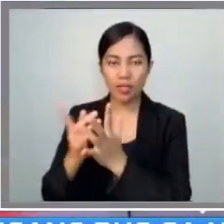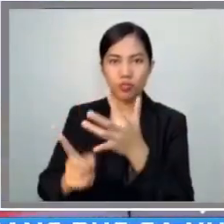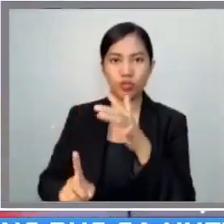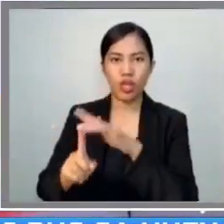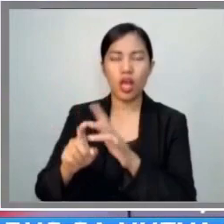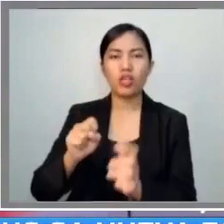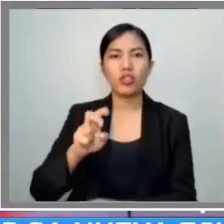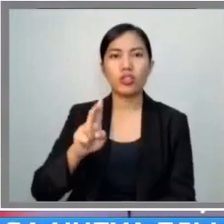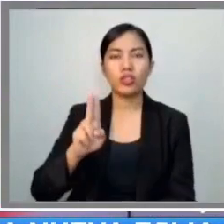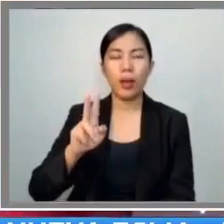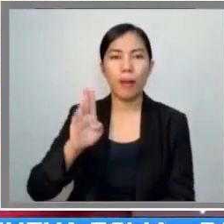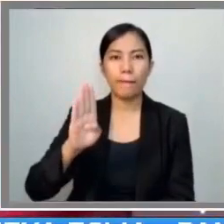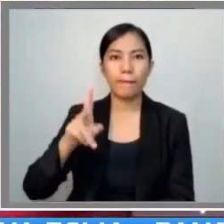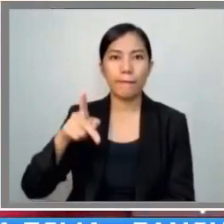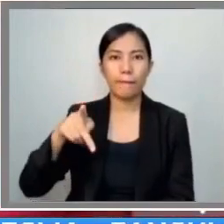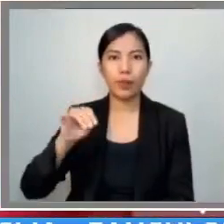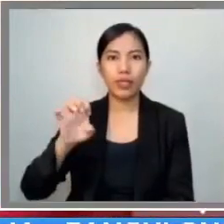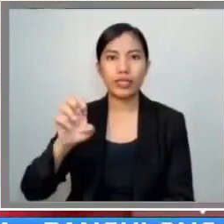Magpakulong na lang ako kasi